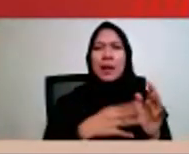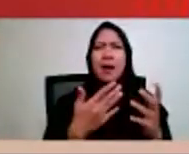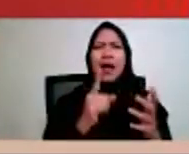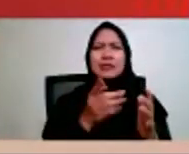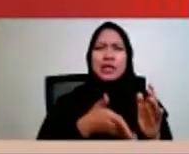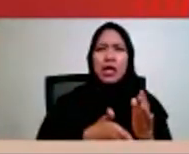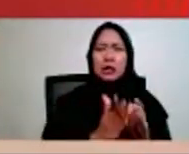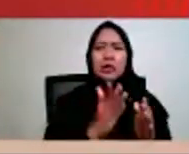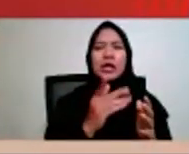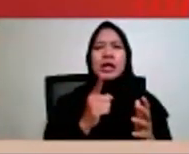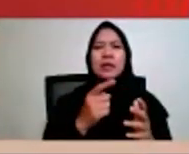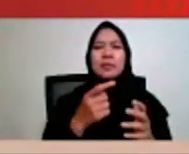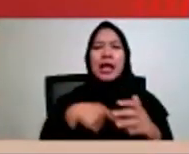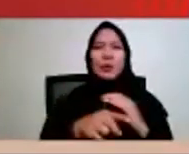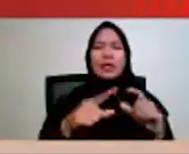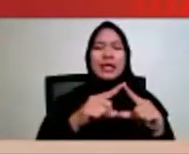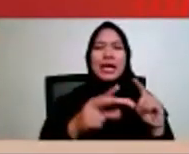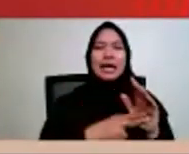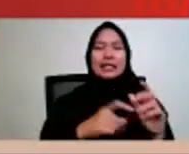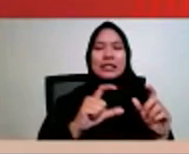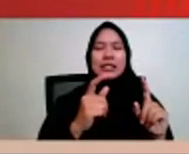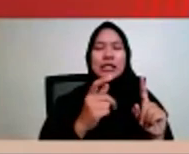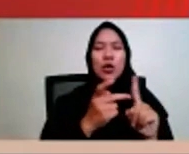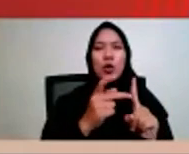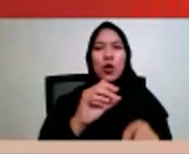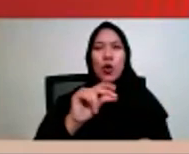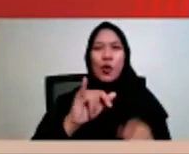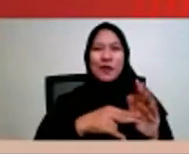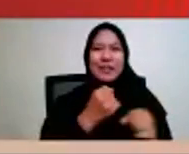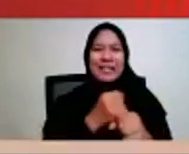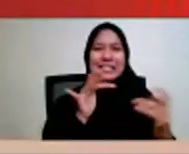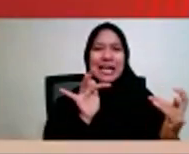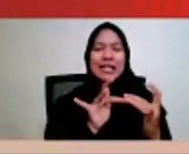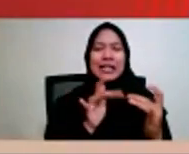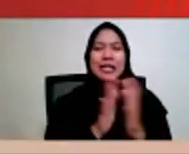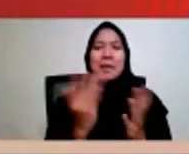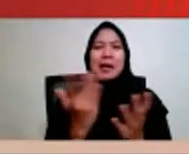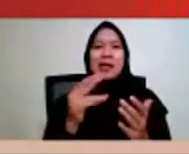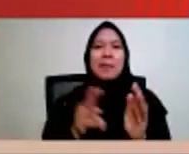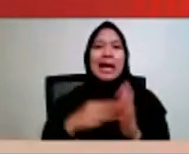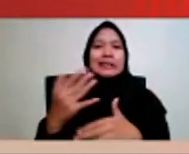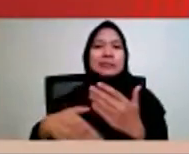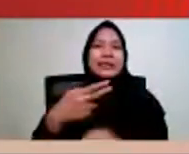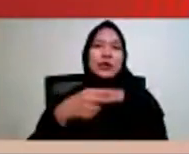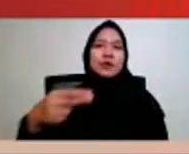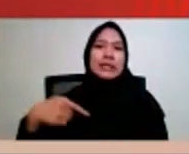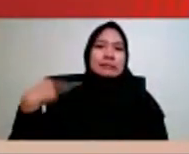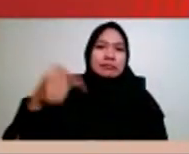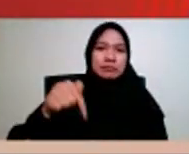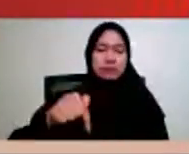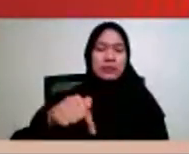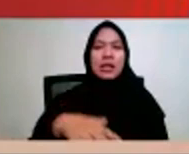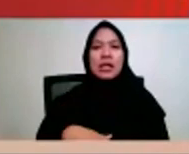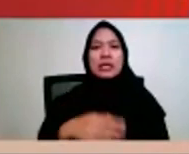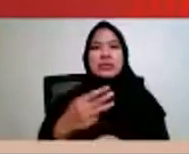moneter melalui entering channel dan bagaimana pelaksanaan melalui jalur transmisi yang kering di Indonesia jauh ini selanjutnya dari